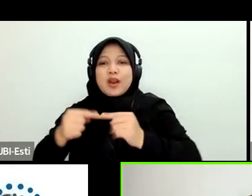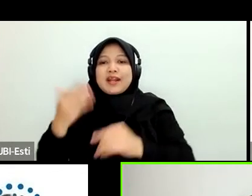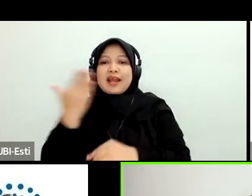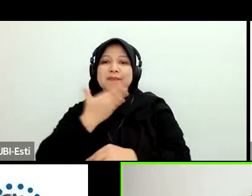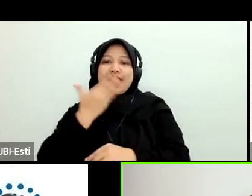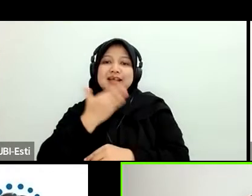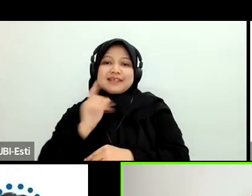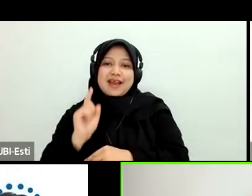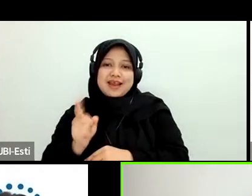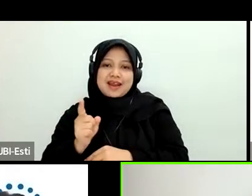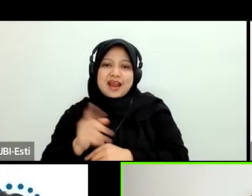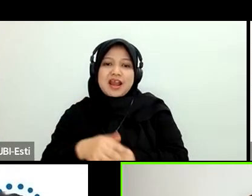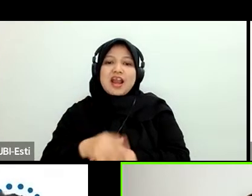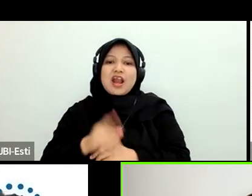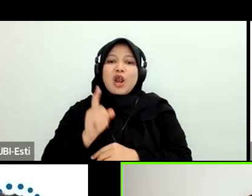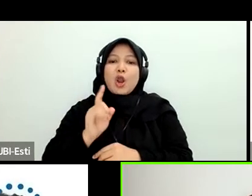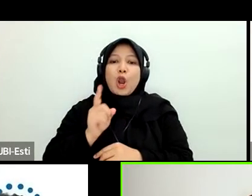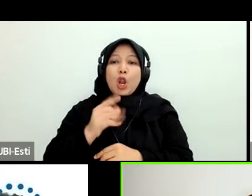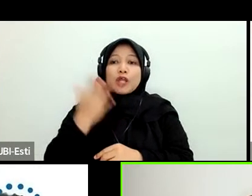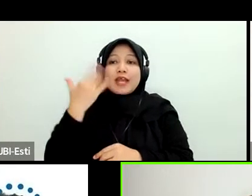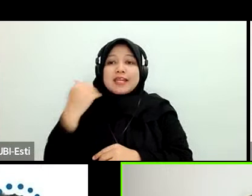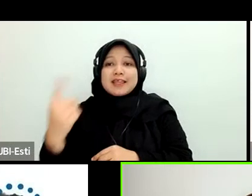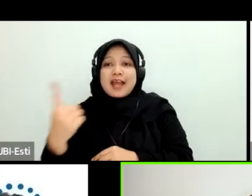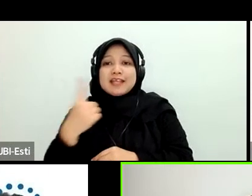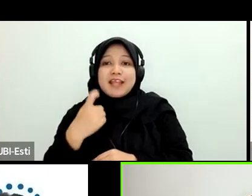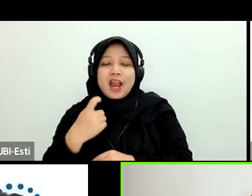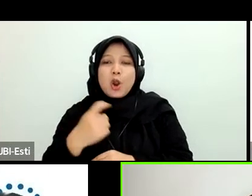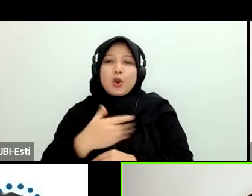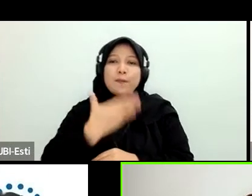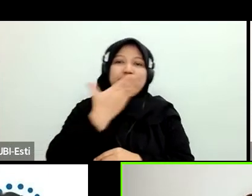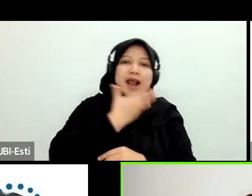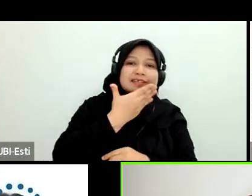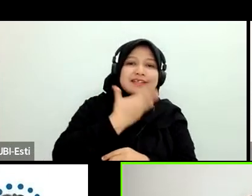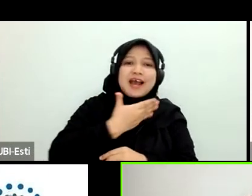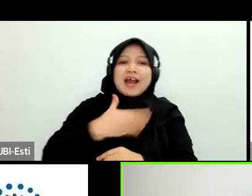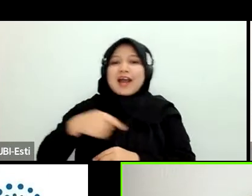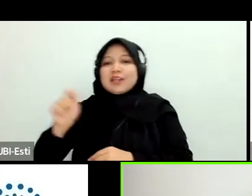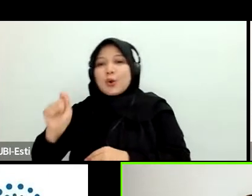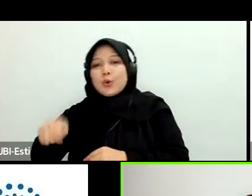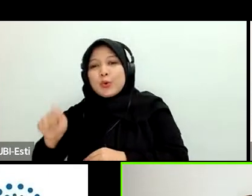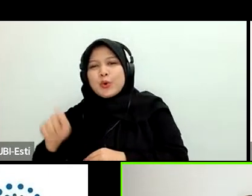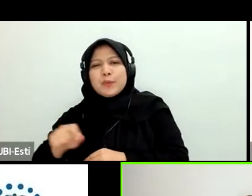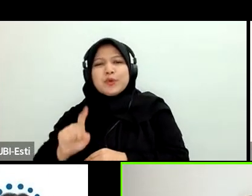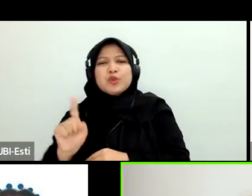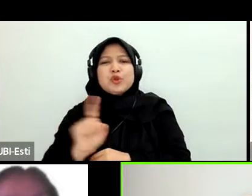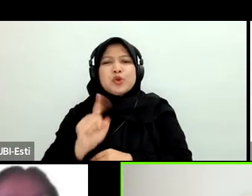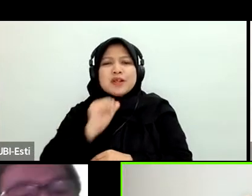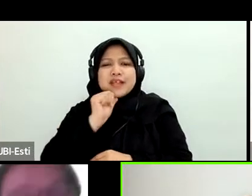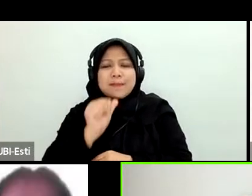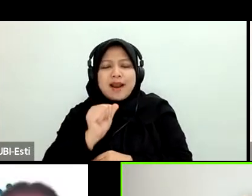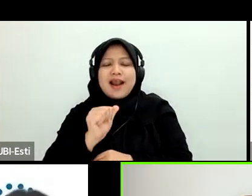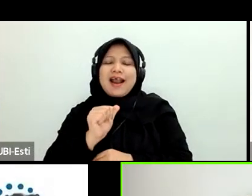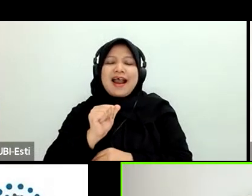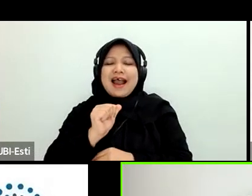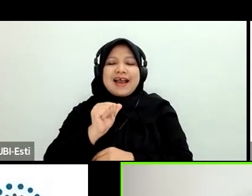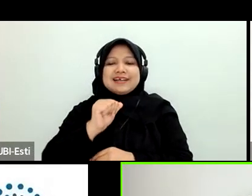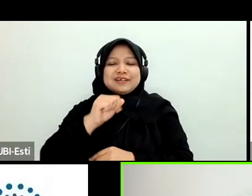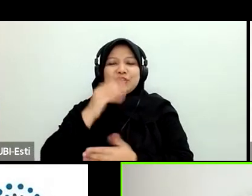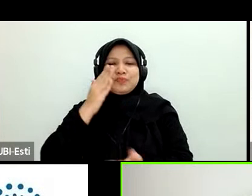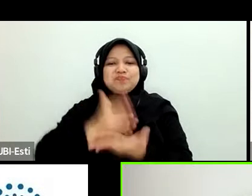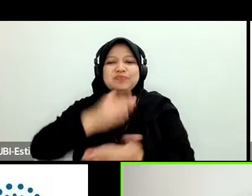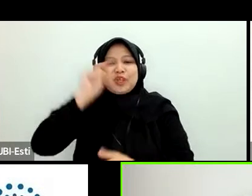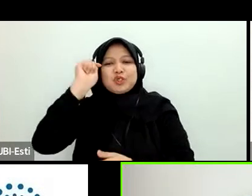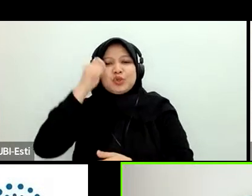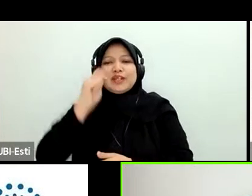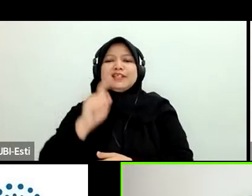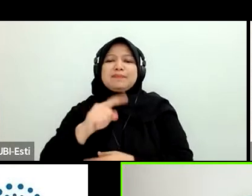mana yang duluan bahasa atau hukum gitu ya Ah susah karena mereka sudah Amin tegral Bahasa Hukum yang seharusnya